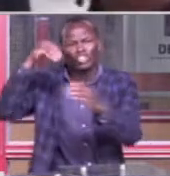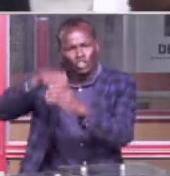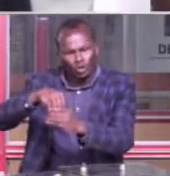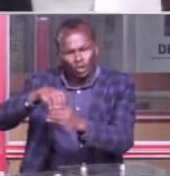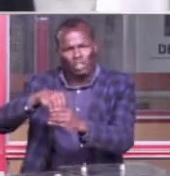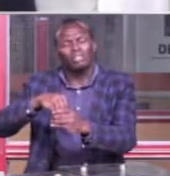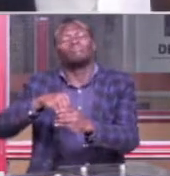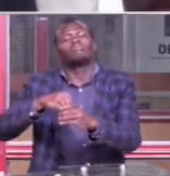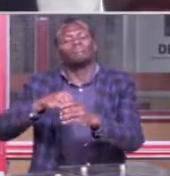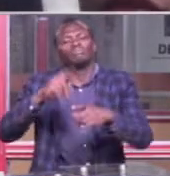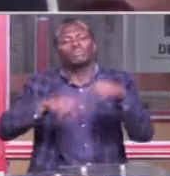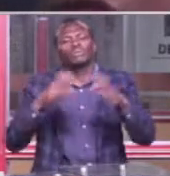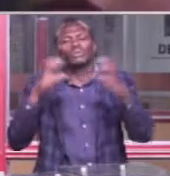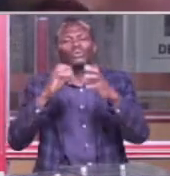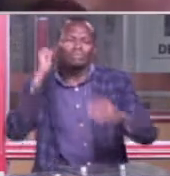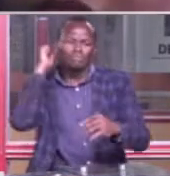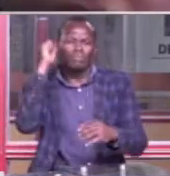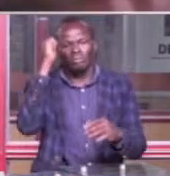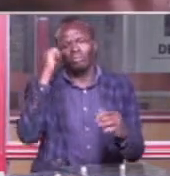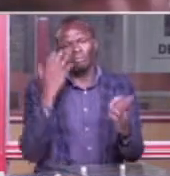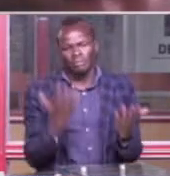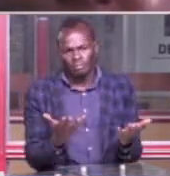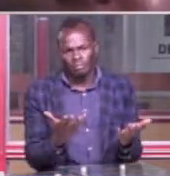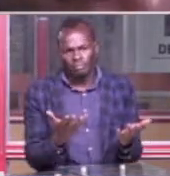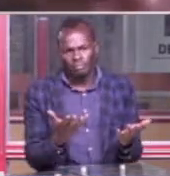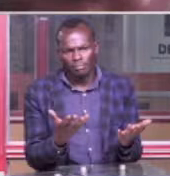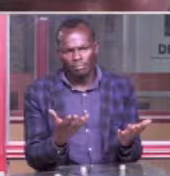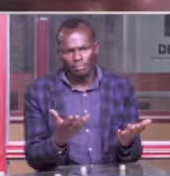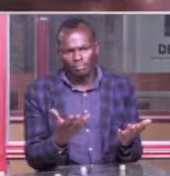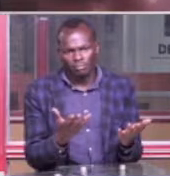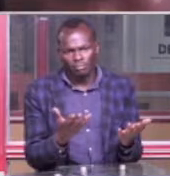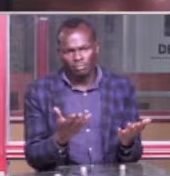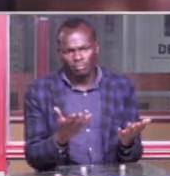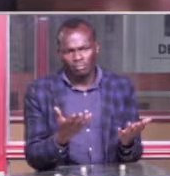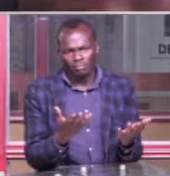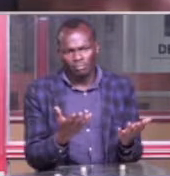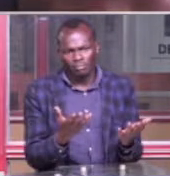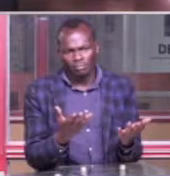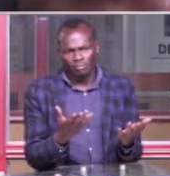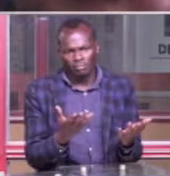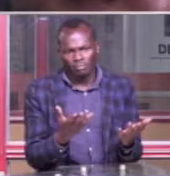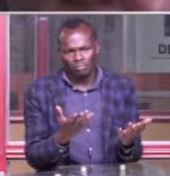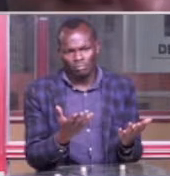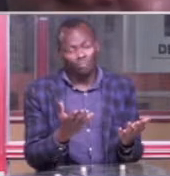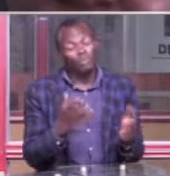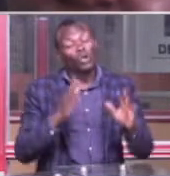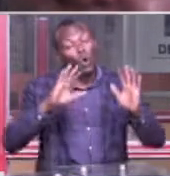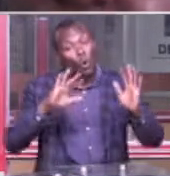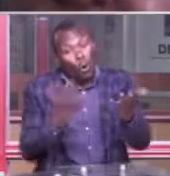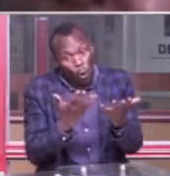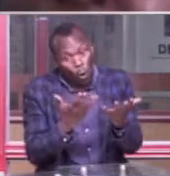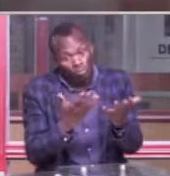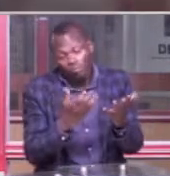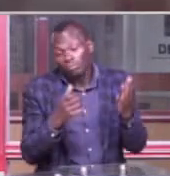block, tunyenye ekintu kigwe. Awatali ekyo naawe kijja kugwira kubanga